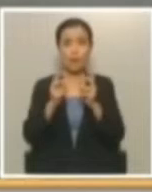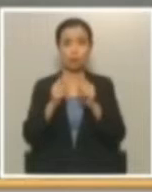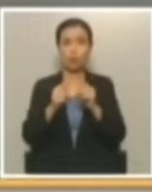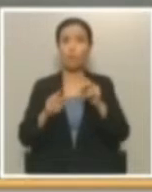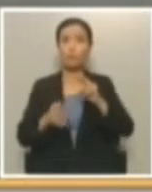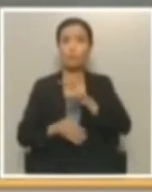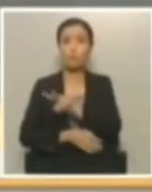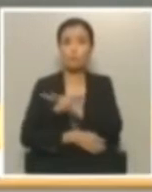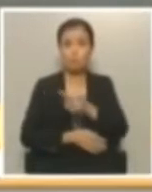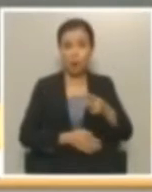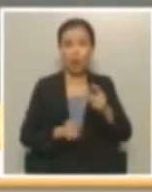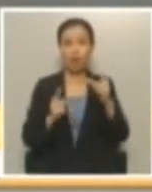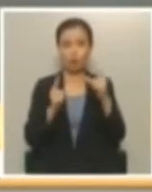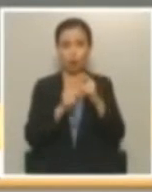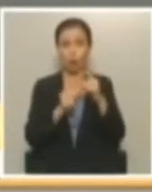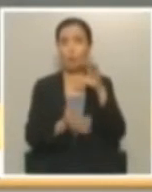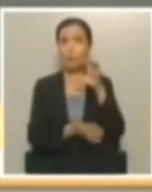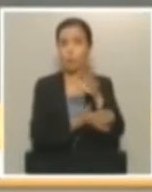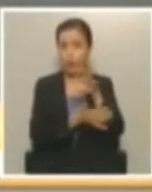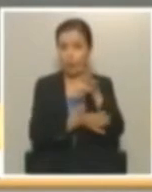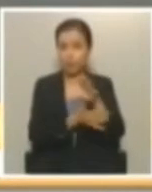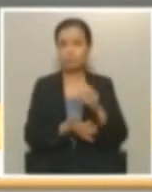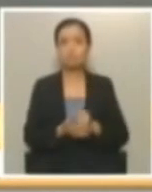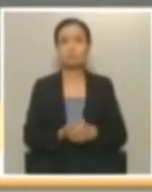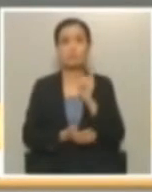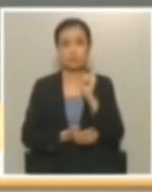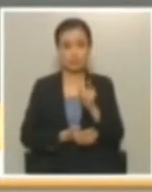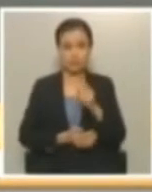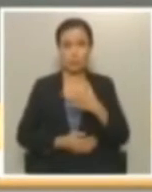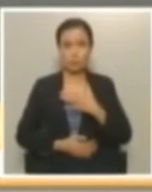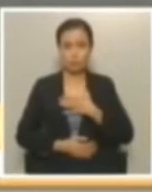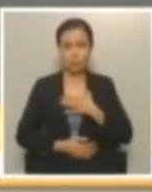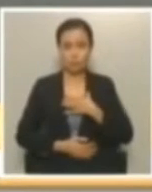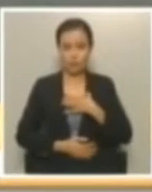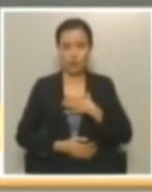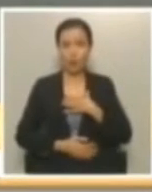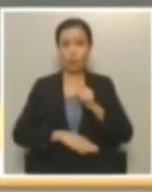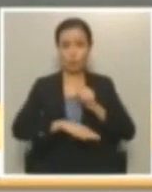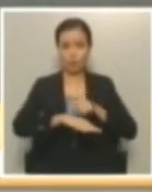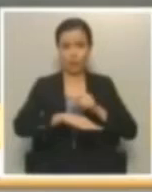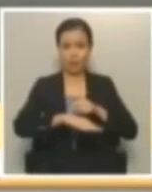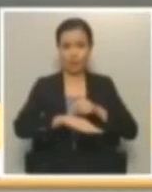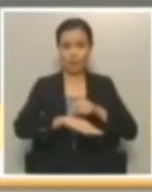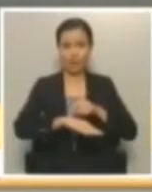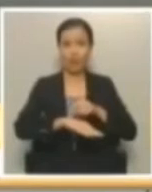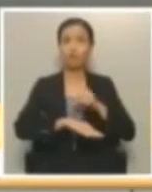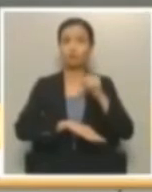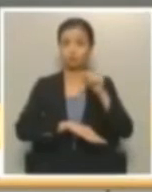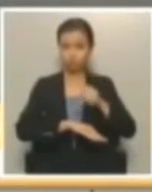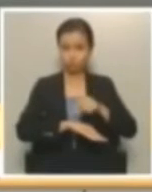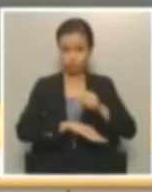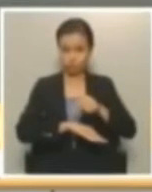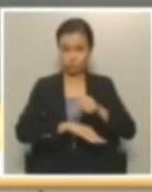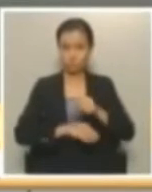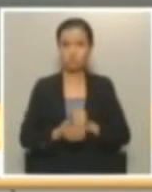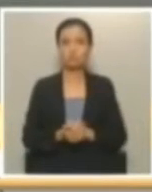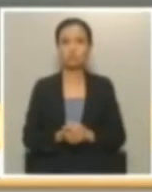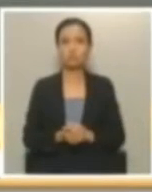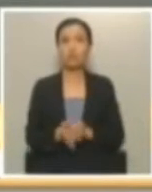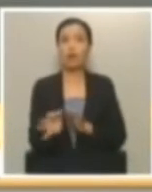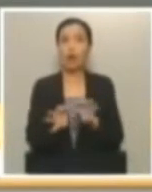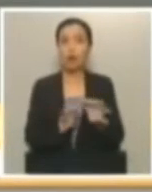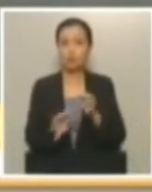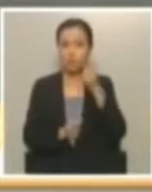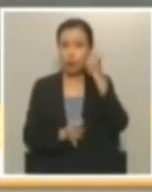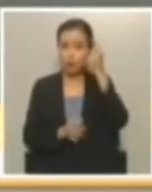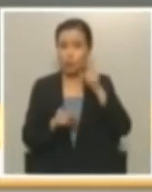ตีความข้อบังคับซึ่งจริงๆผมอยากใช้เวลาตรงนี้ที่จะได้ทำความเข้าใจร่ว